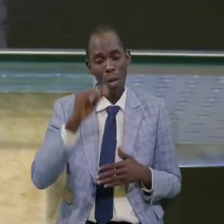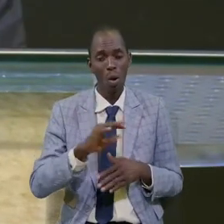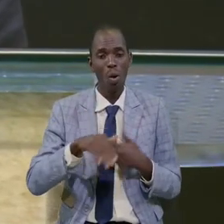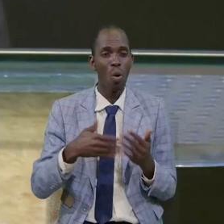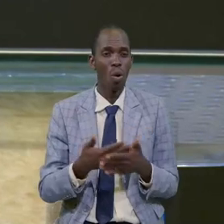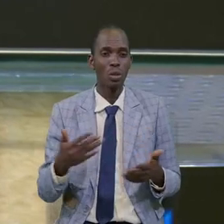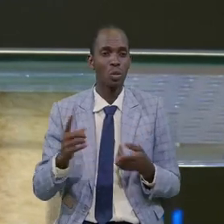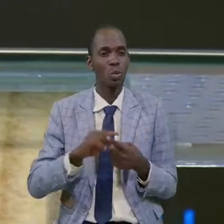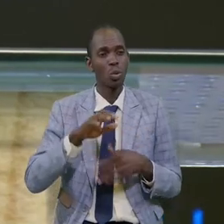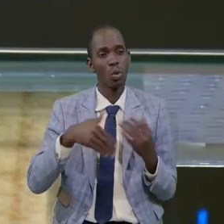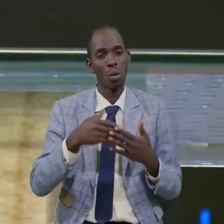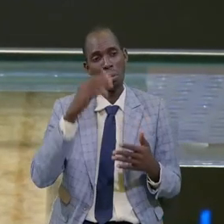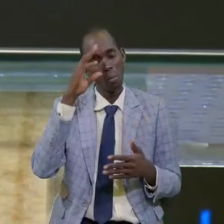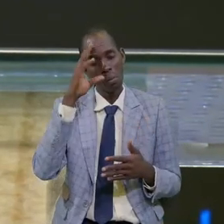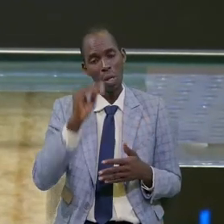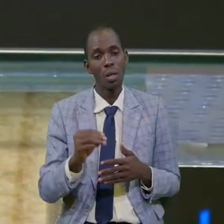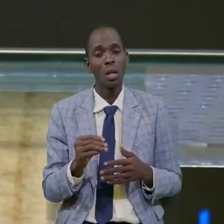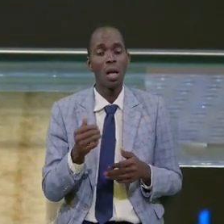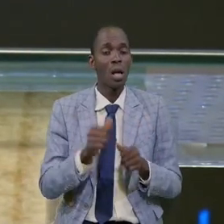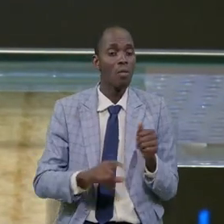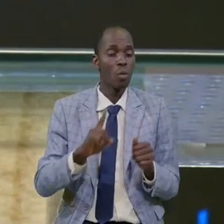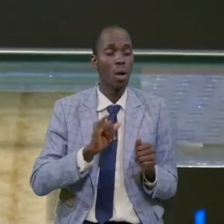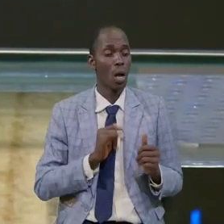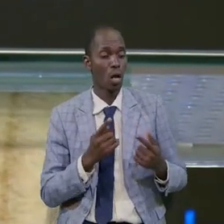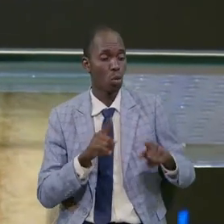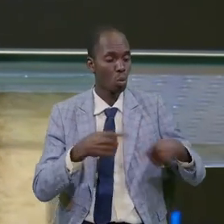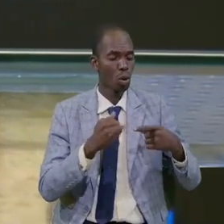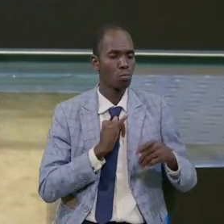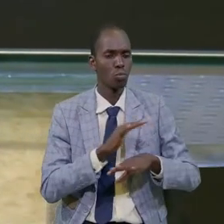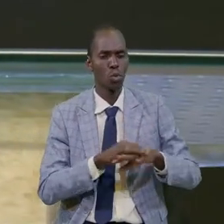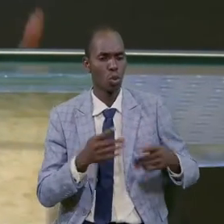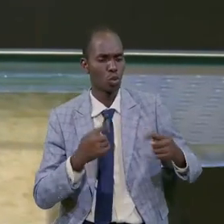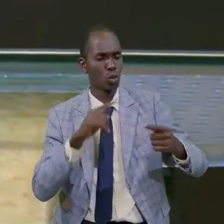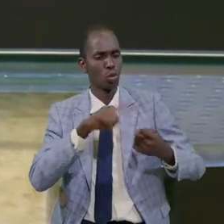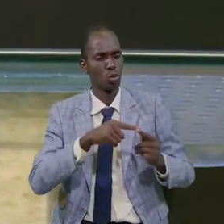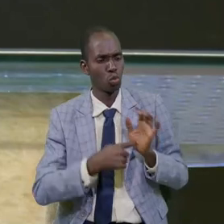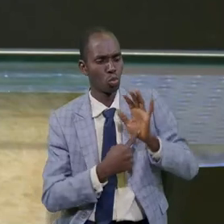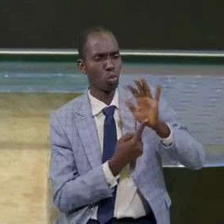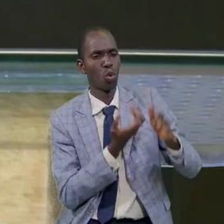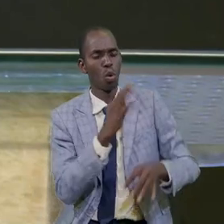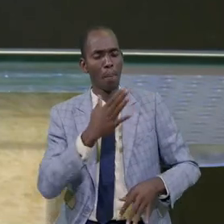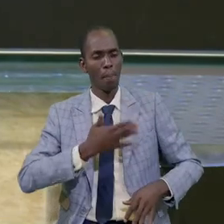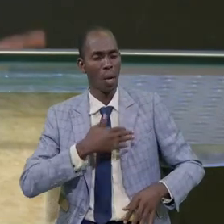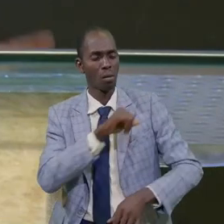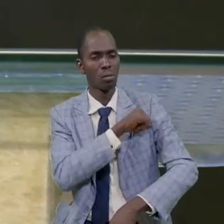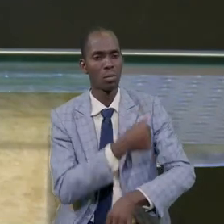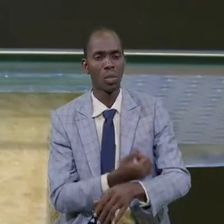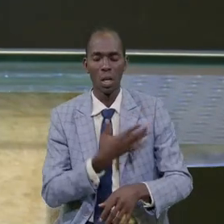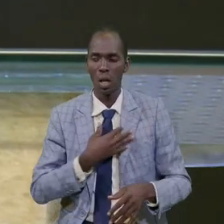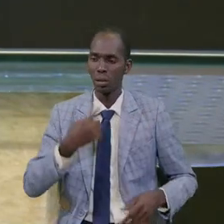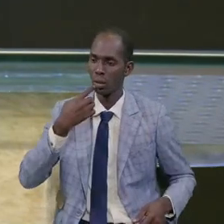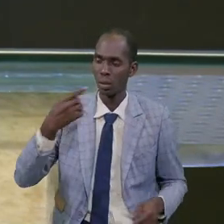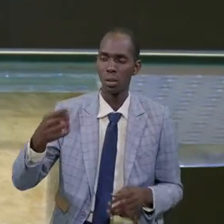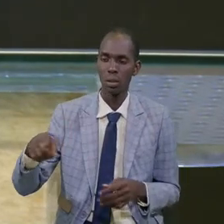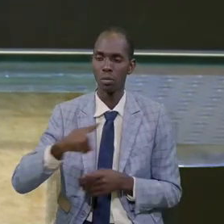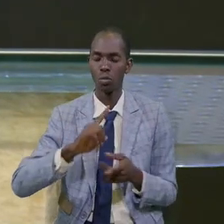Je me suis fait tout à tous. Partout je me rends. Je ne sais pas. Je ne cherche pas à réclamer mon droit. Je ne cherche